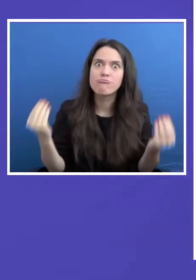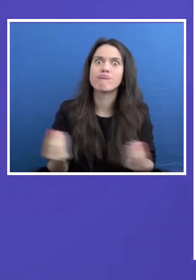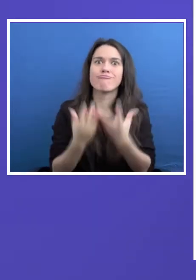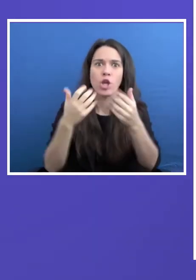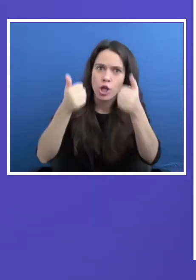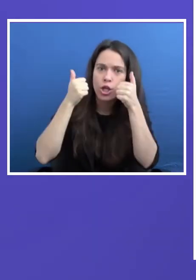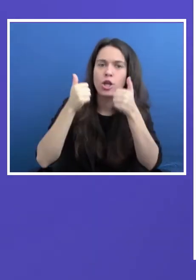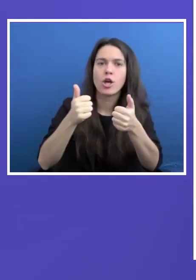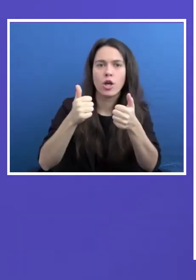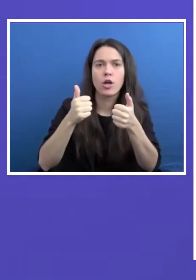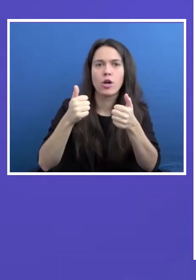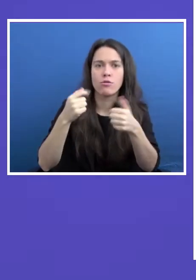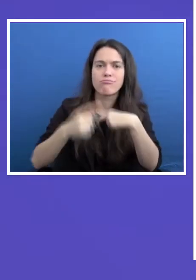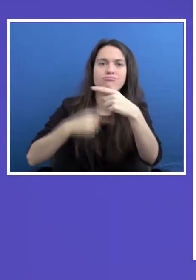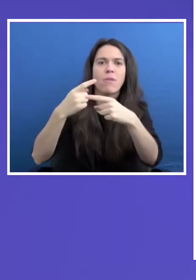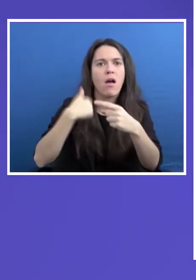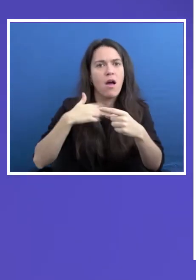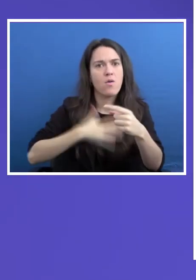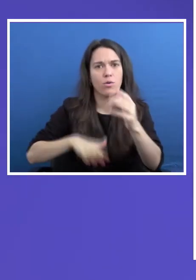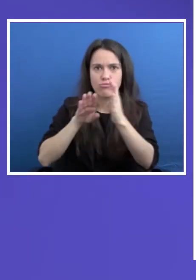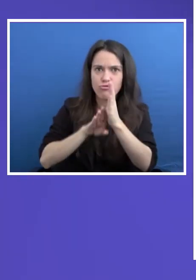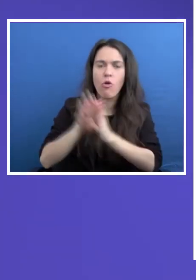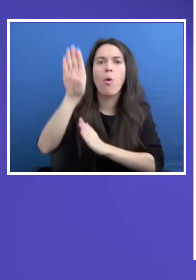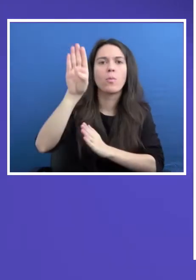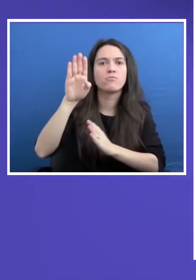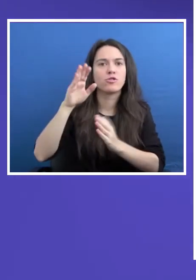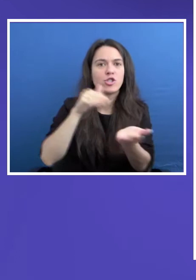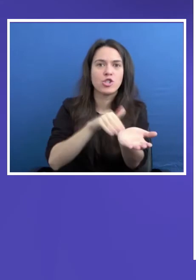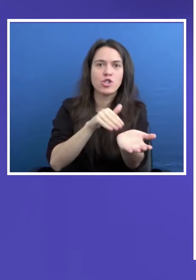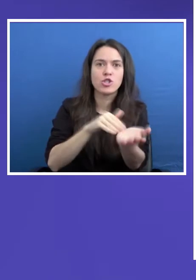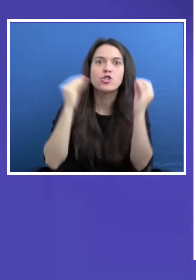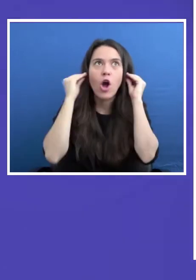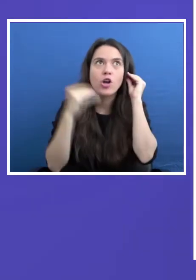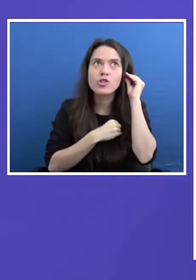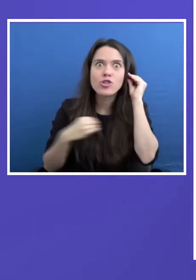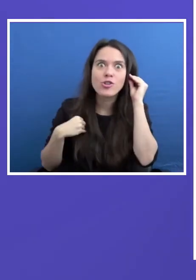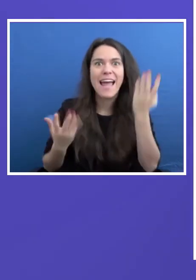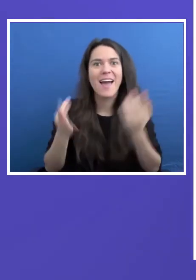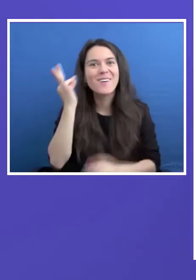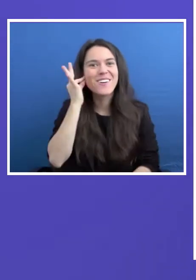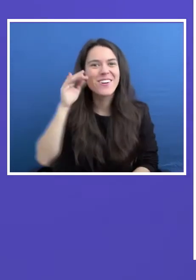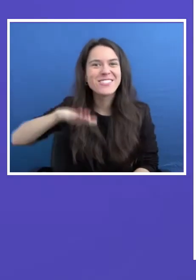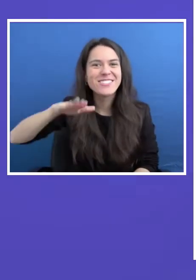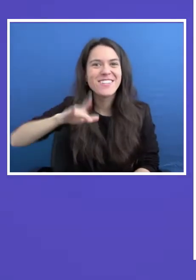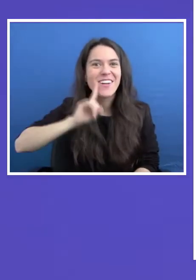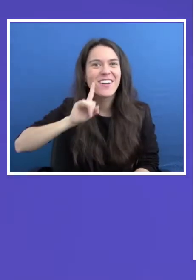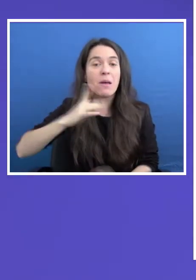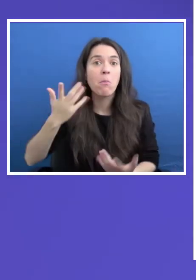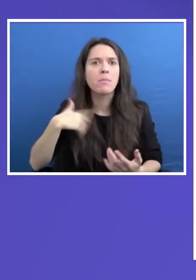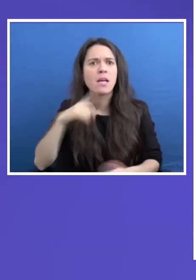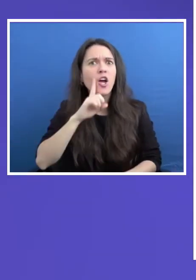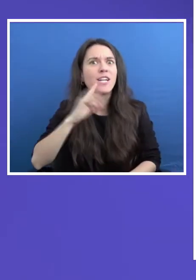في داخل عدد كبير جدا من الاعمال اللي كانت خطره جدا وكانت مخيفه، وكان كمان ما بيثقوش في المراه انها ممكن